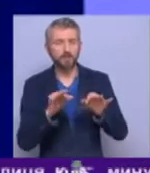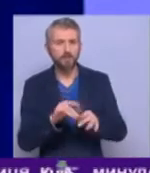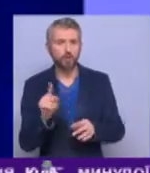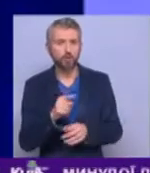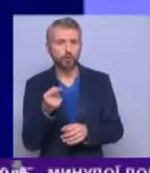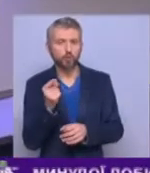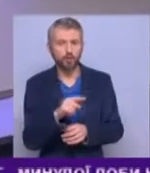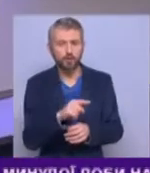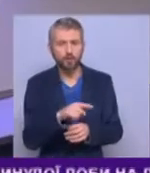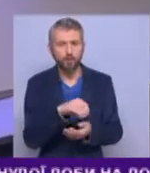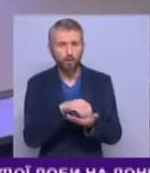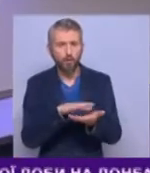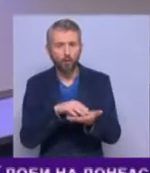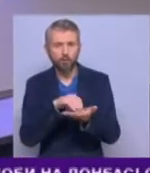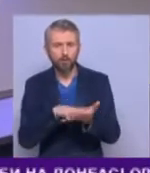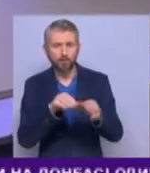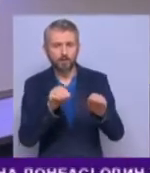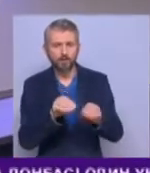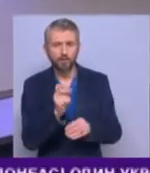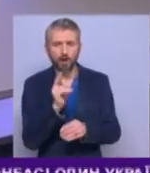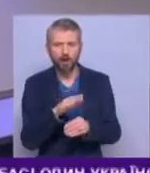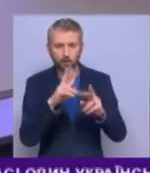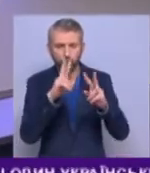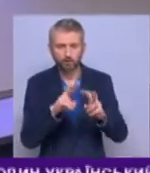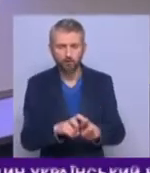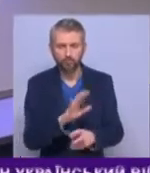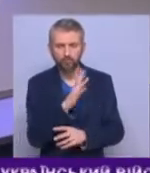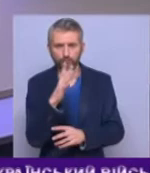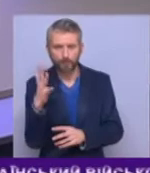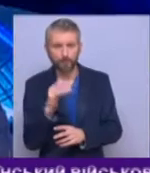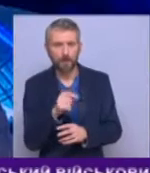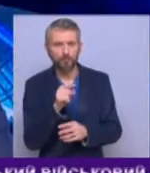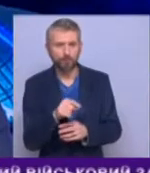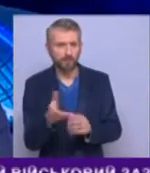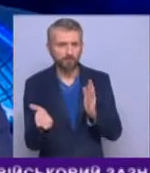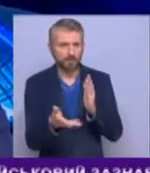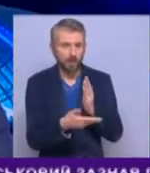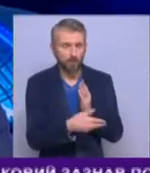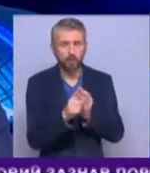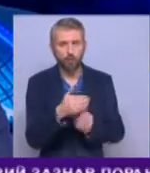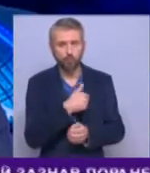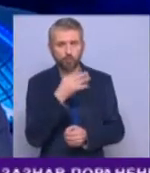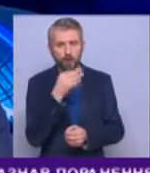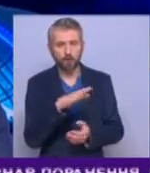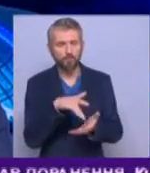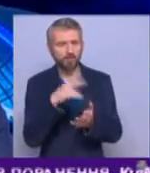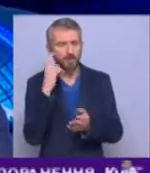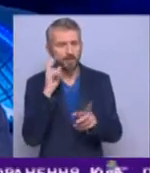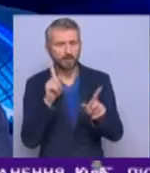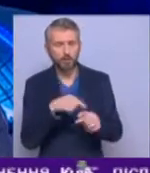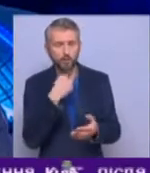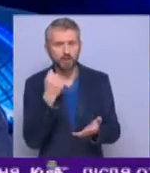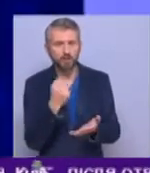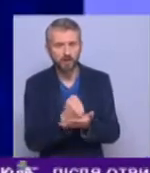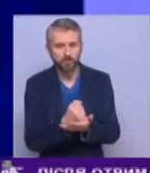тоді описуються, складаються акти обстеження зелених насаджень, і відповідно вони видаляються. Але я хочу сказати, що в місті Києві також